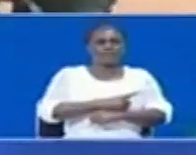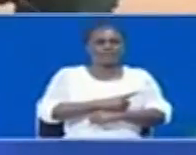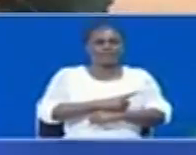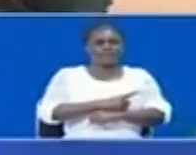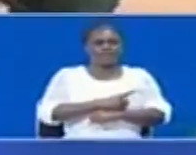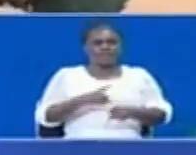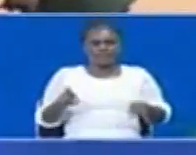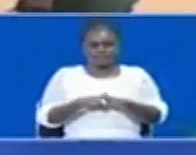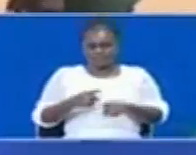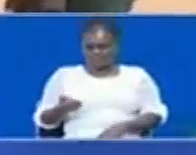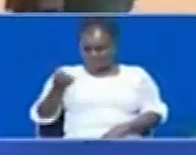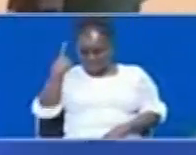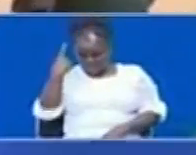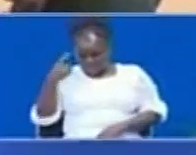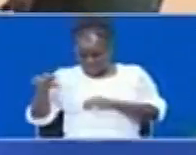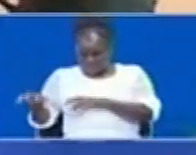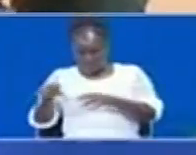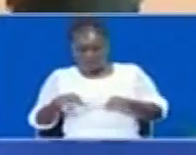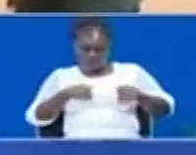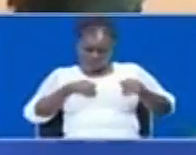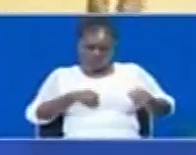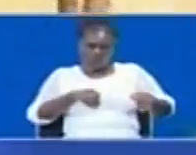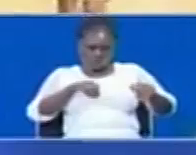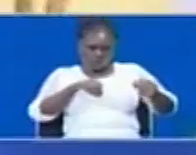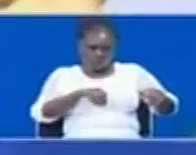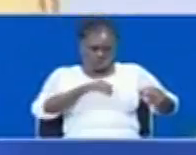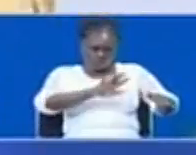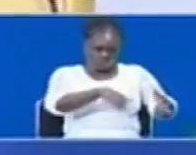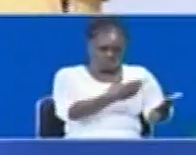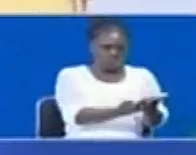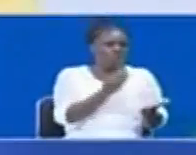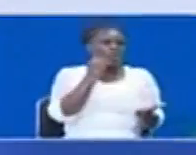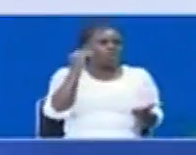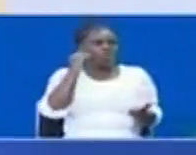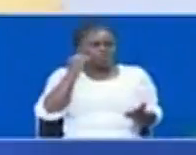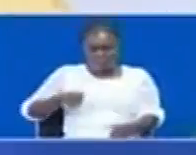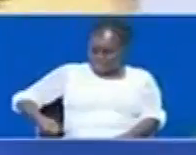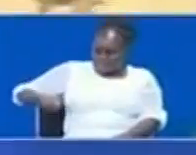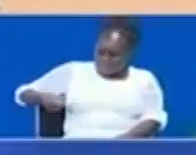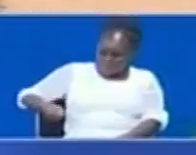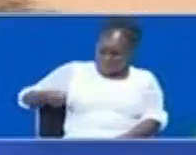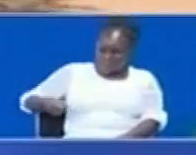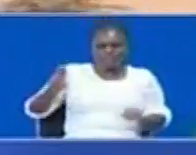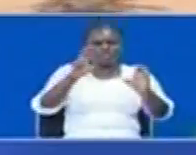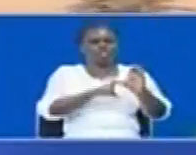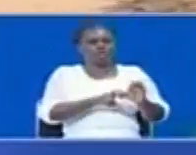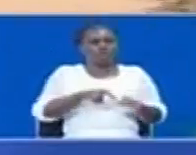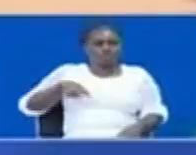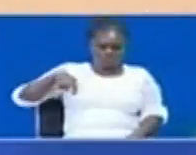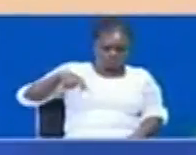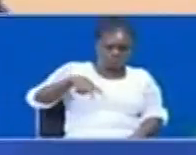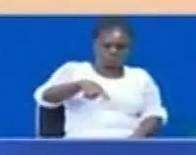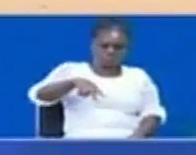Na ili kuelewa dhiki wanaopitia, tulifuatana naye hadi nyumbani. Mtungi mkononi, tulungana naye. Kwa kila